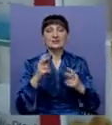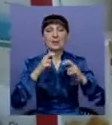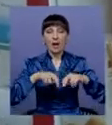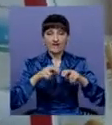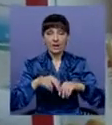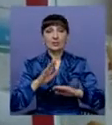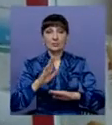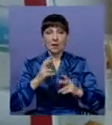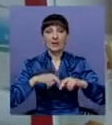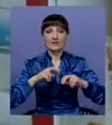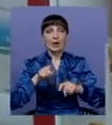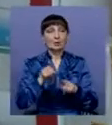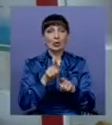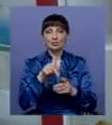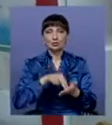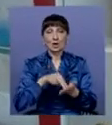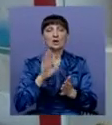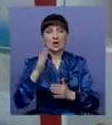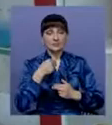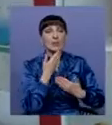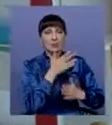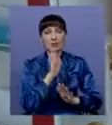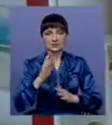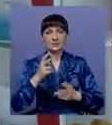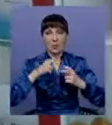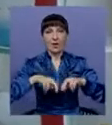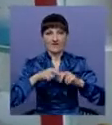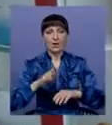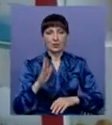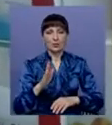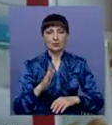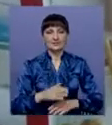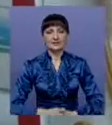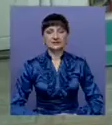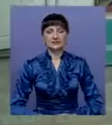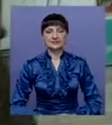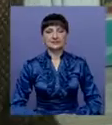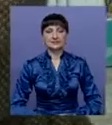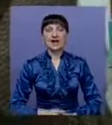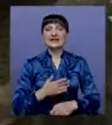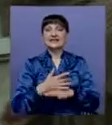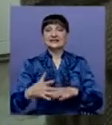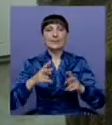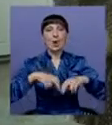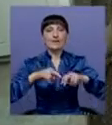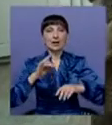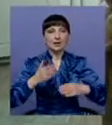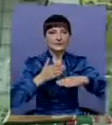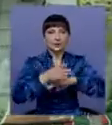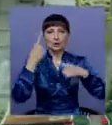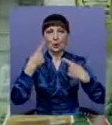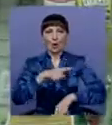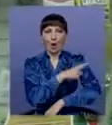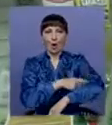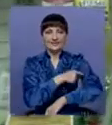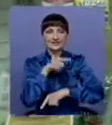Конечно. Ацикловир не соответствует. Эта информация сейчас мы проверим, эта позиция вообще есть или нет. Я просто сама не видела это все. Затем проверяющие направились в другую